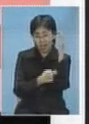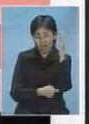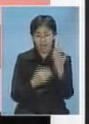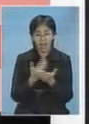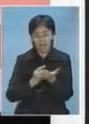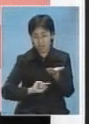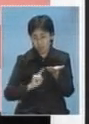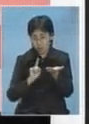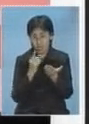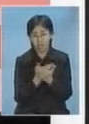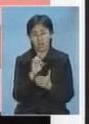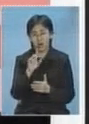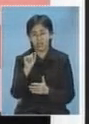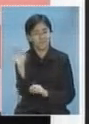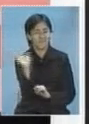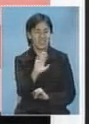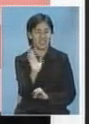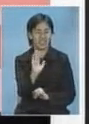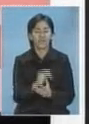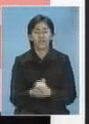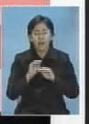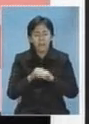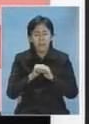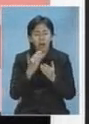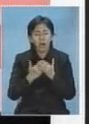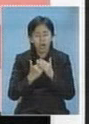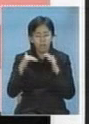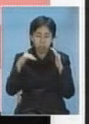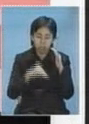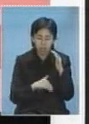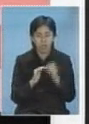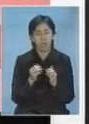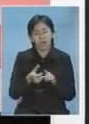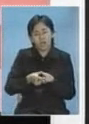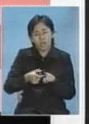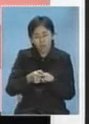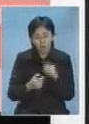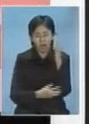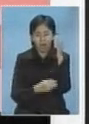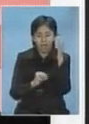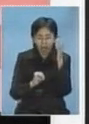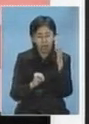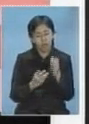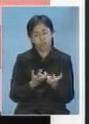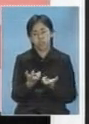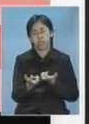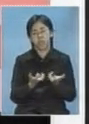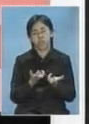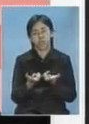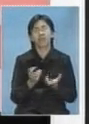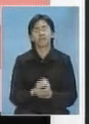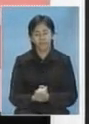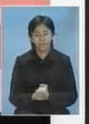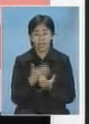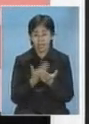บาทตามเป้าครับมะพร้าวตกต่ำครับข้าวโพดมันเละเทะครับแต่ท่